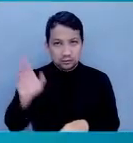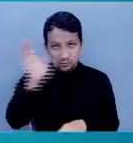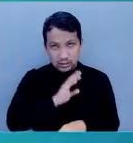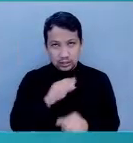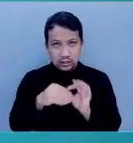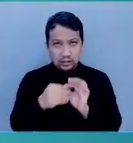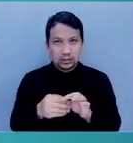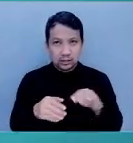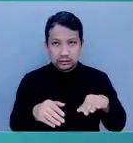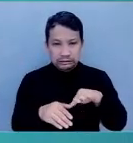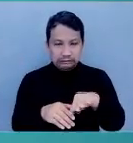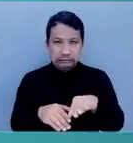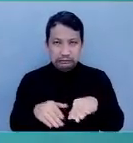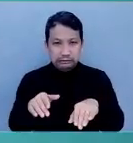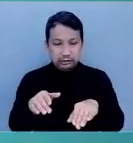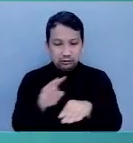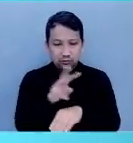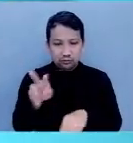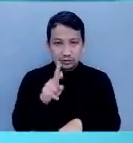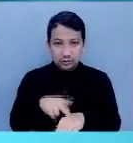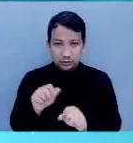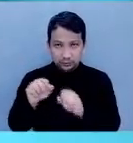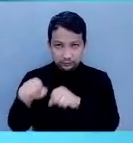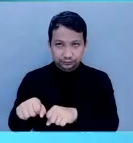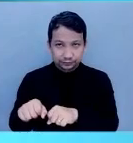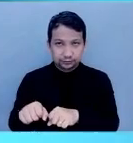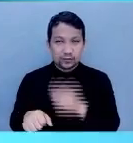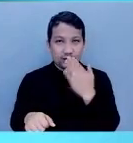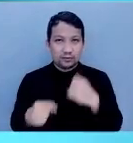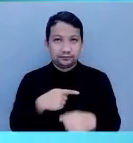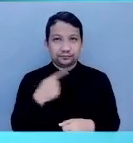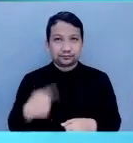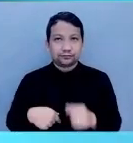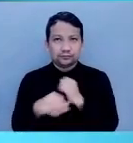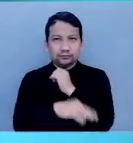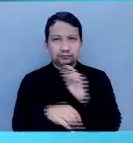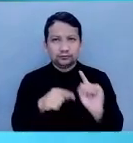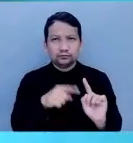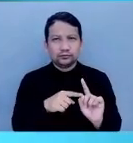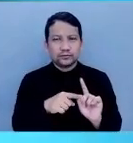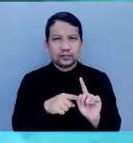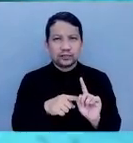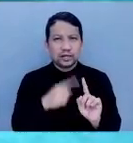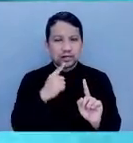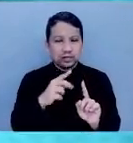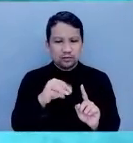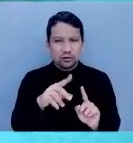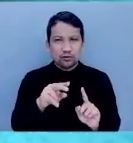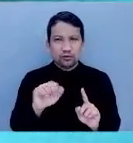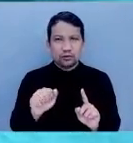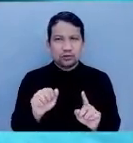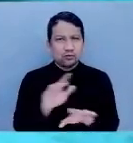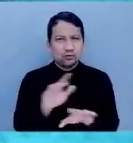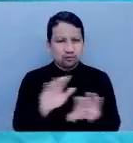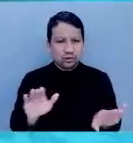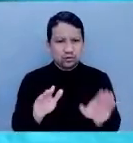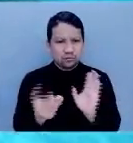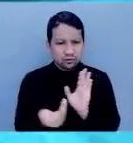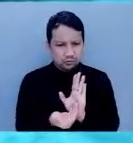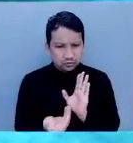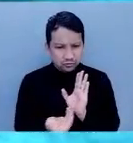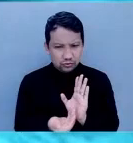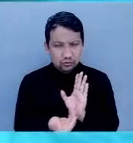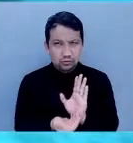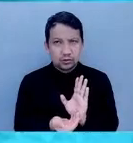bahura sa ilang bahagi ng West Philippine Sea. Ayon kay Chinese Foreign Ministry spokesperson Mao Ning, walang sapat na basihan ang